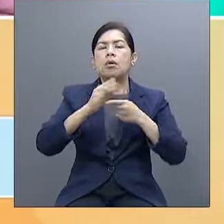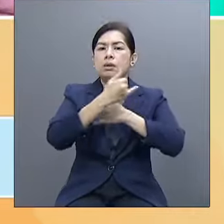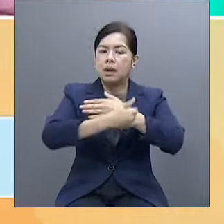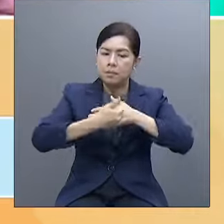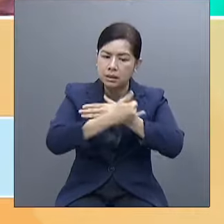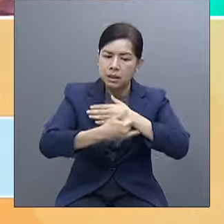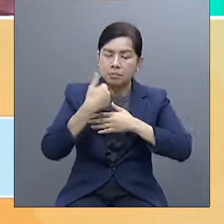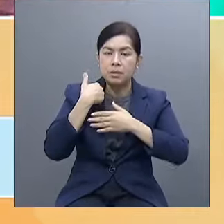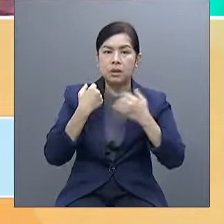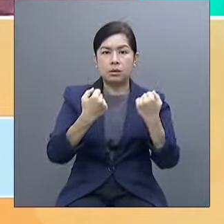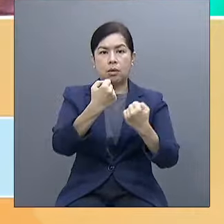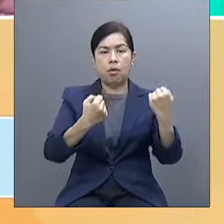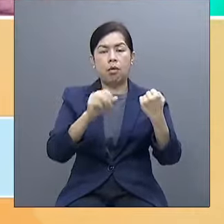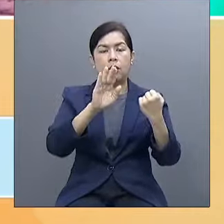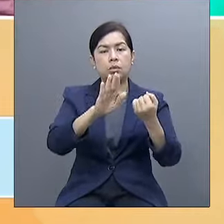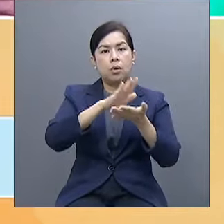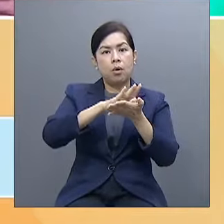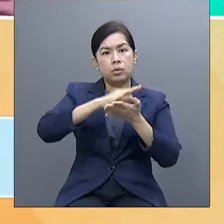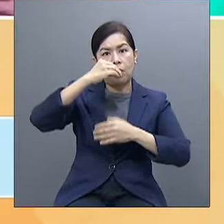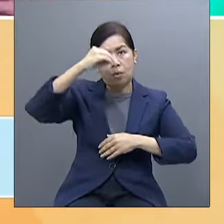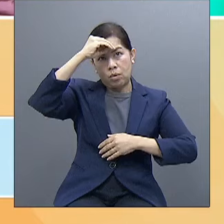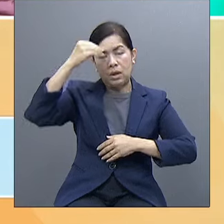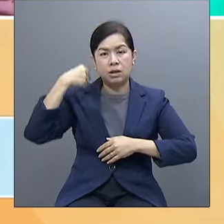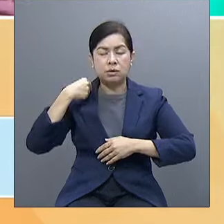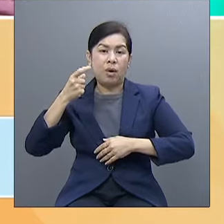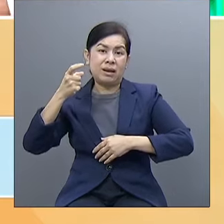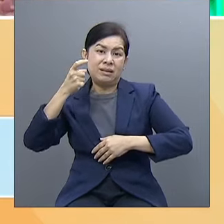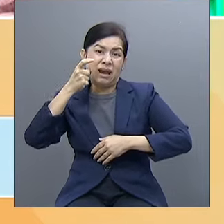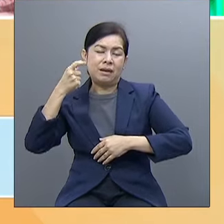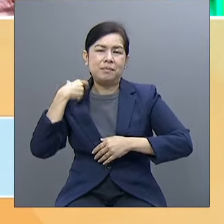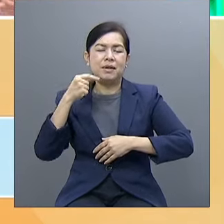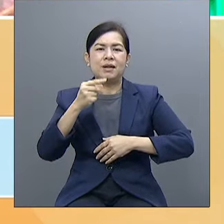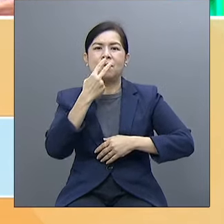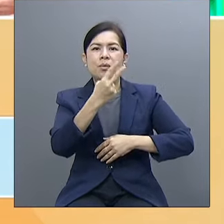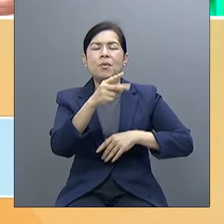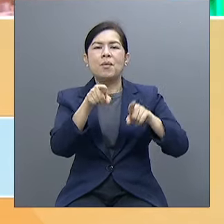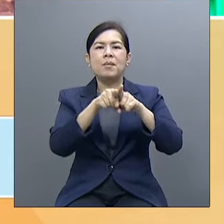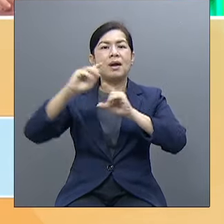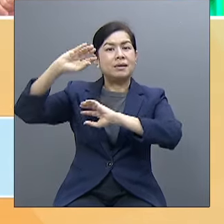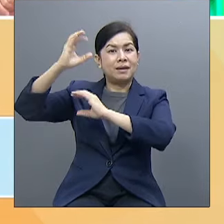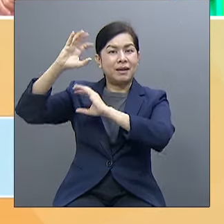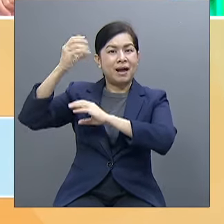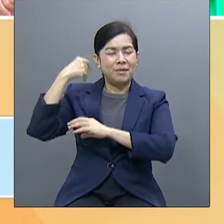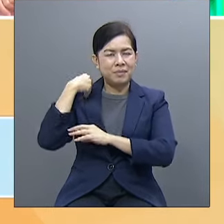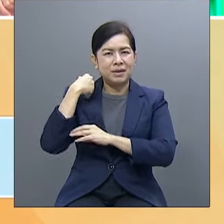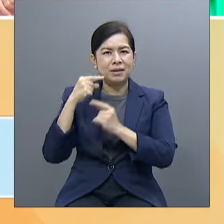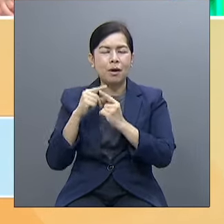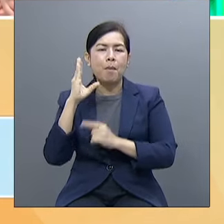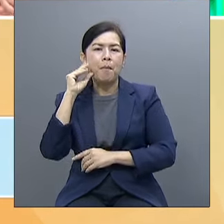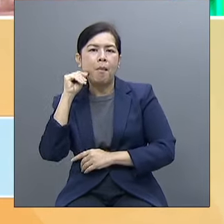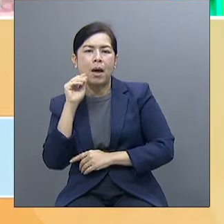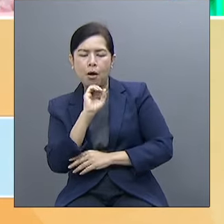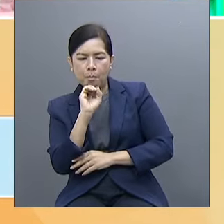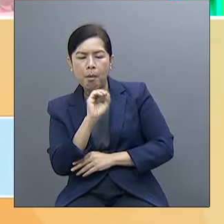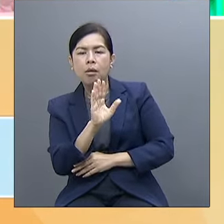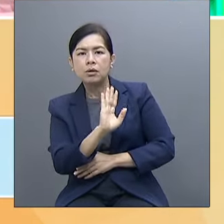ช่ไหมเราจะไม่ค่อยเห็นคุณพ่อคุณแม่เขาไปส่งที่โรงเรียนสักเท่าไหร่ เราจะเห็นภาพอย่างในหนังเนี้ยก็จะโบกมือบ๊ายบายผ่านที่หน้าบ้านแล้วแต่ว่าเ